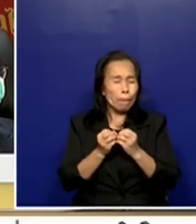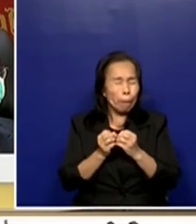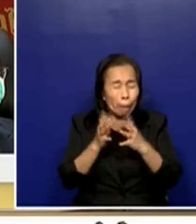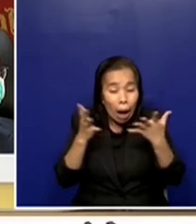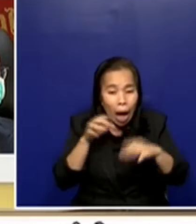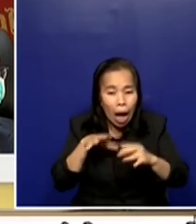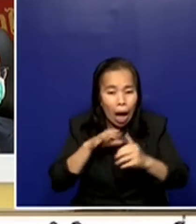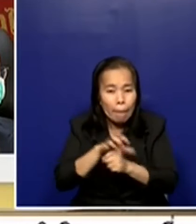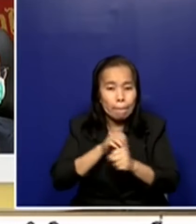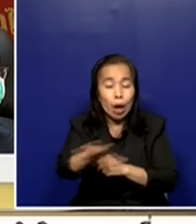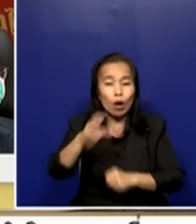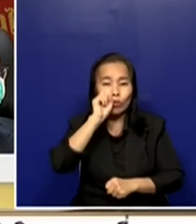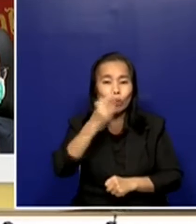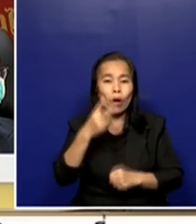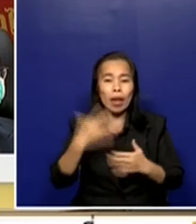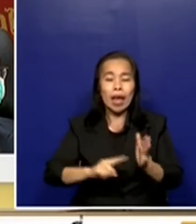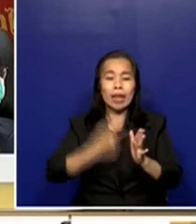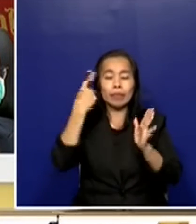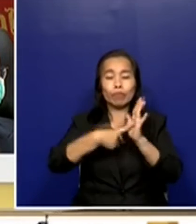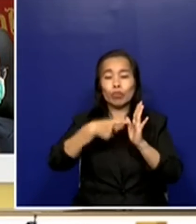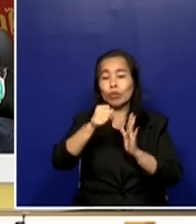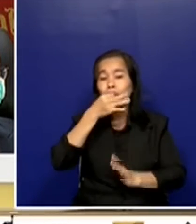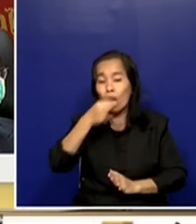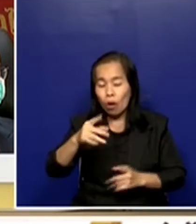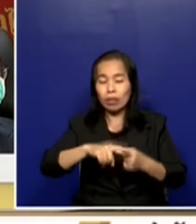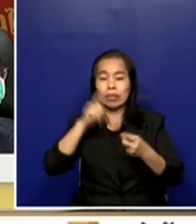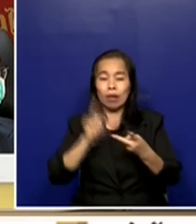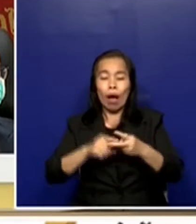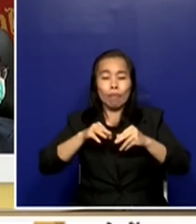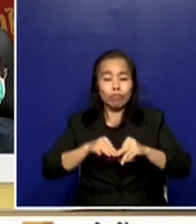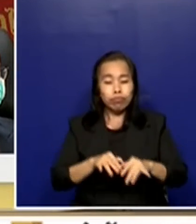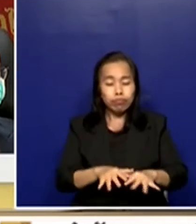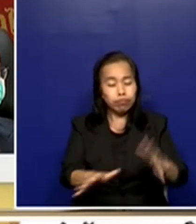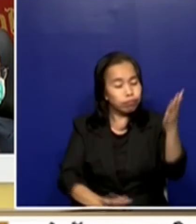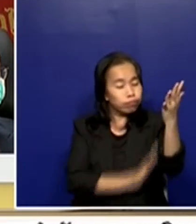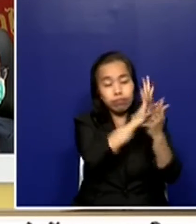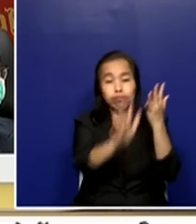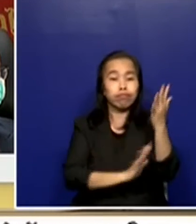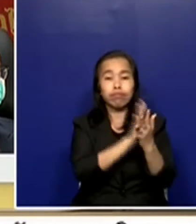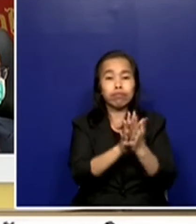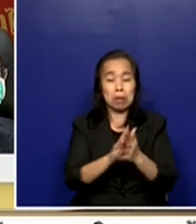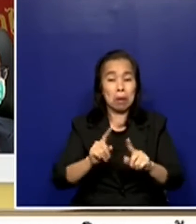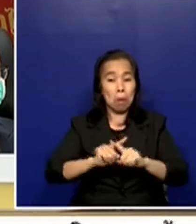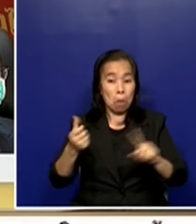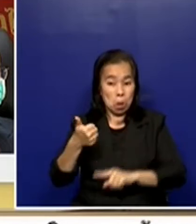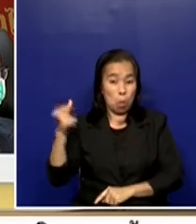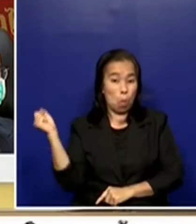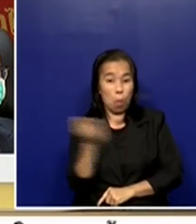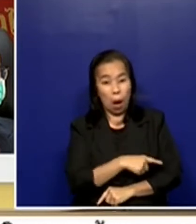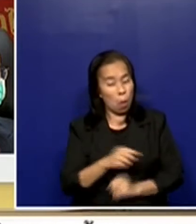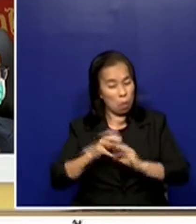วิดแรระบาทอีกรอบที่เริ่มจากจัหวดสมุสาคลและได้แร่กระจายไปทั่วบ้านทั่วเมืองยิงกวาการระบาทในลอกแรก